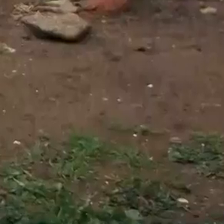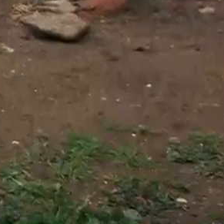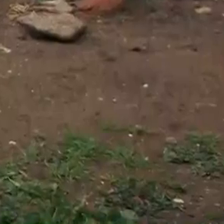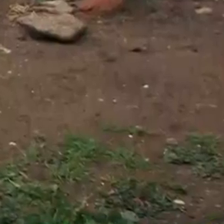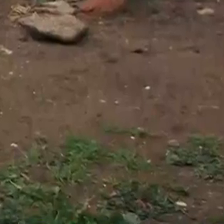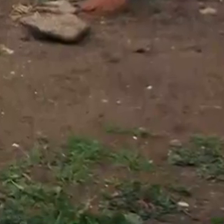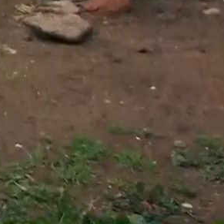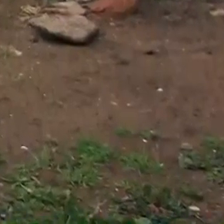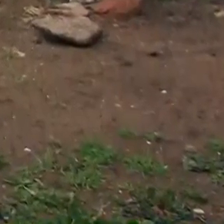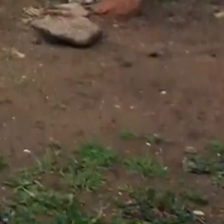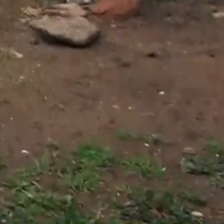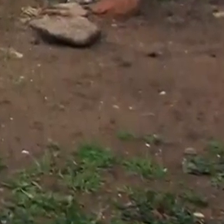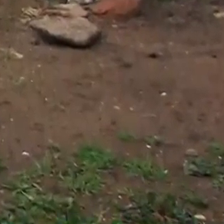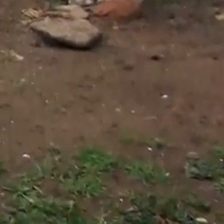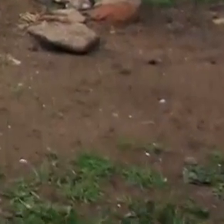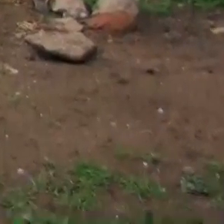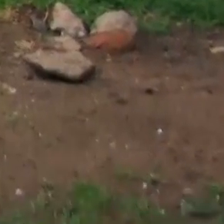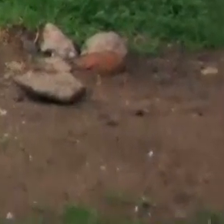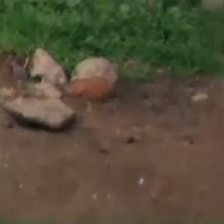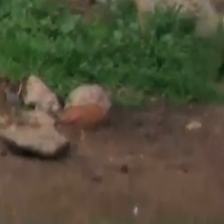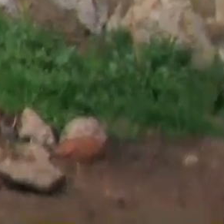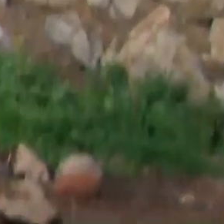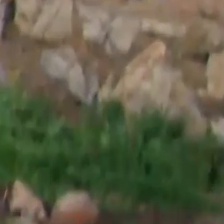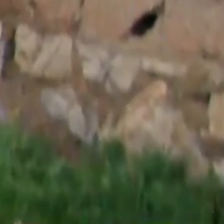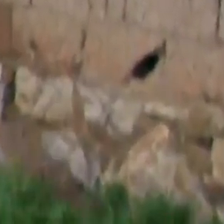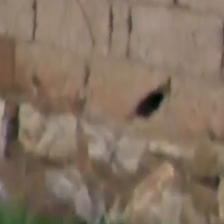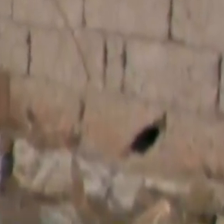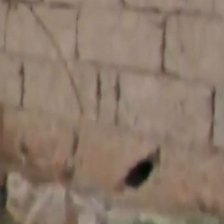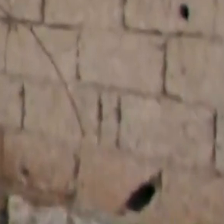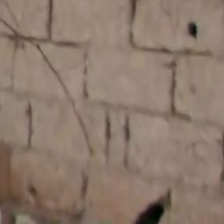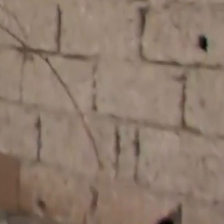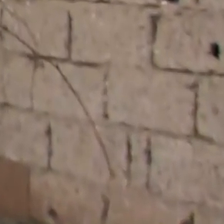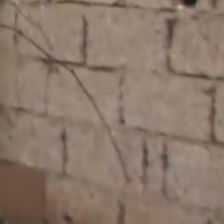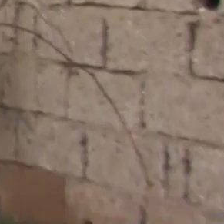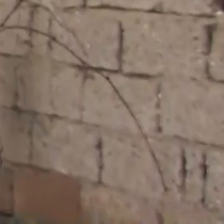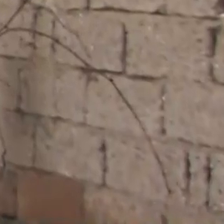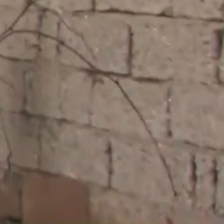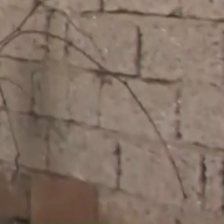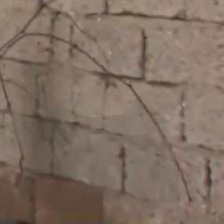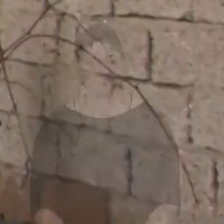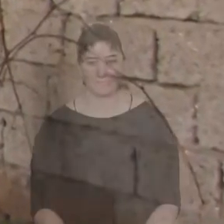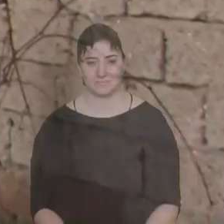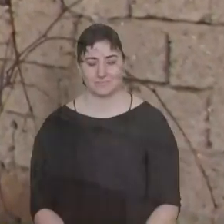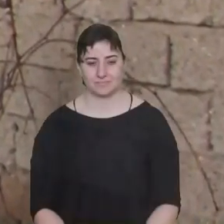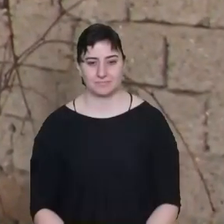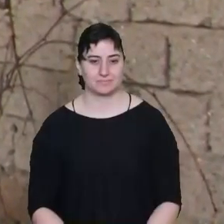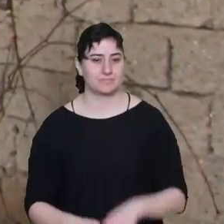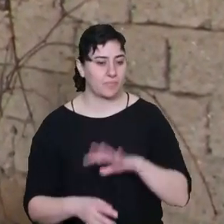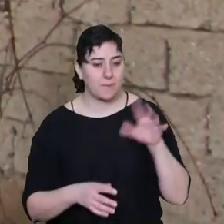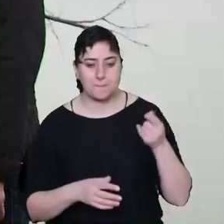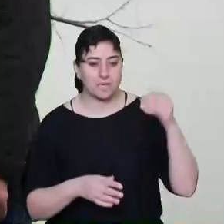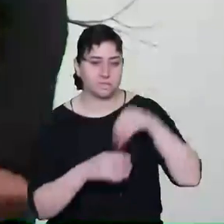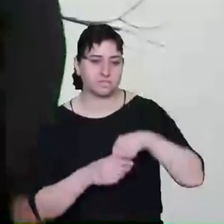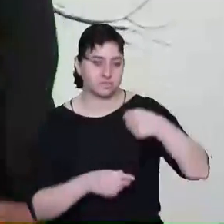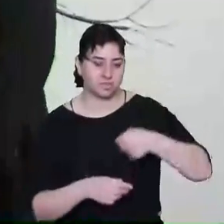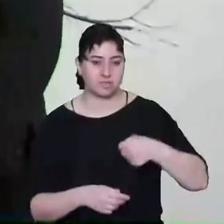Nurhan arazinin kuytu bir köşesinde çantanın fermuarını açıp içindeki paraları karşısındakilere gösterdi. Bütün paralar çantanın